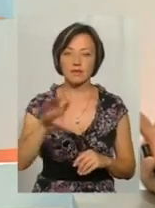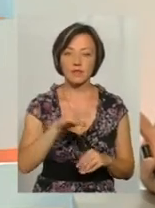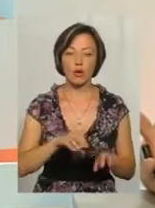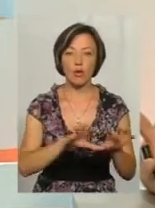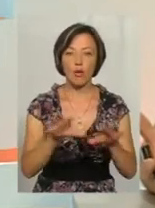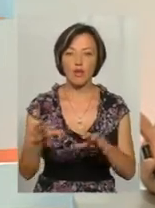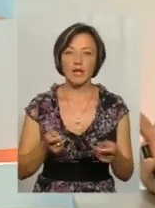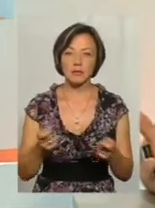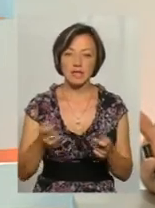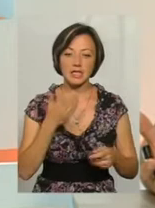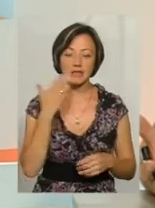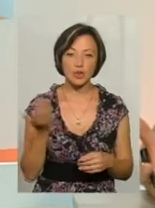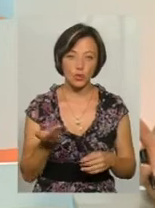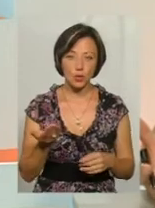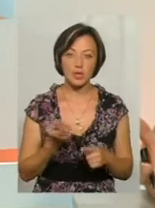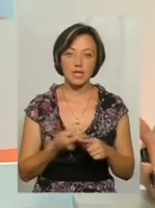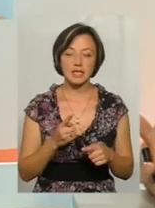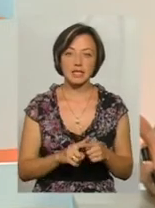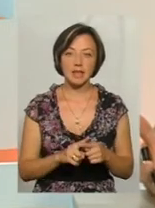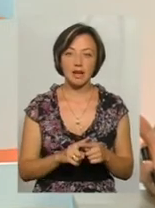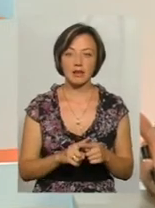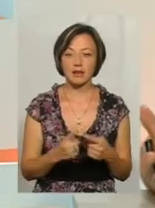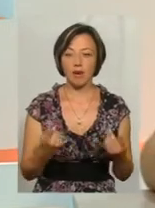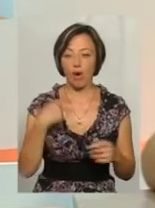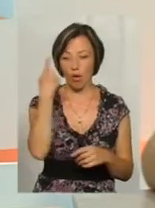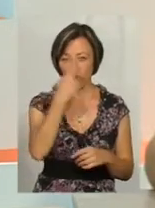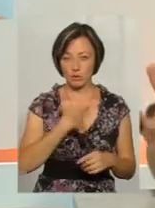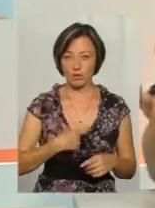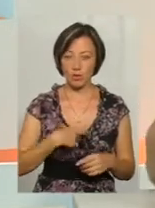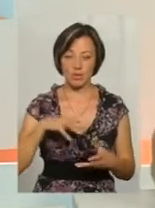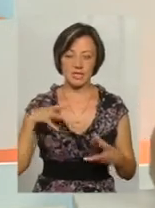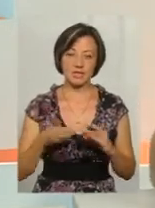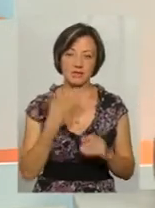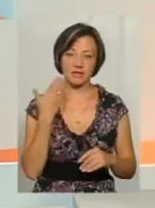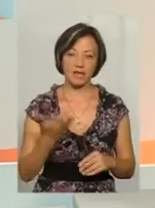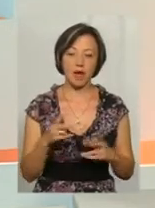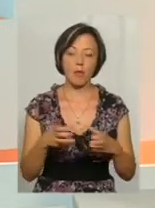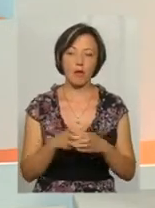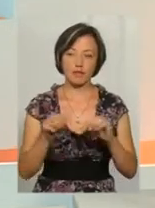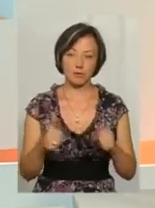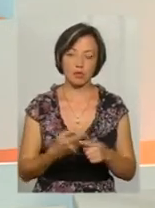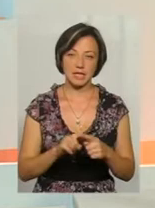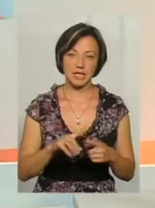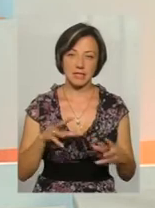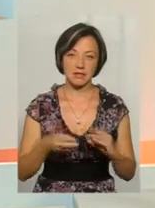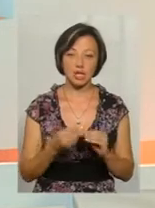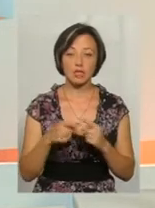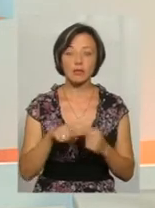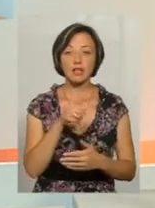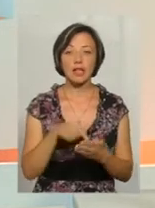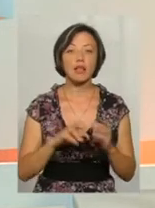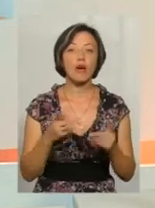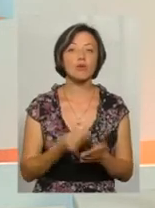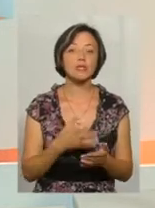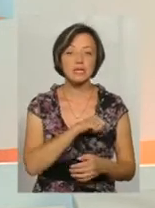голови адміністрації звітують, але це ну, односторонній звіт, тобто як вони сформували, їхня команда сформувала цей звіт. А інше питання, як це